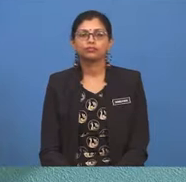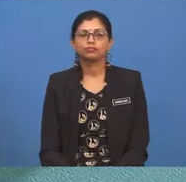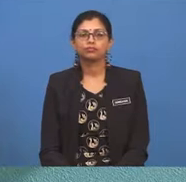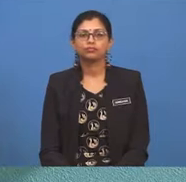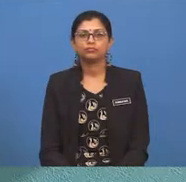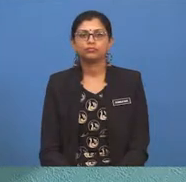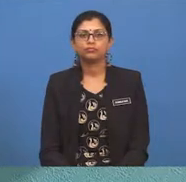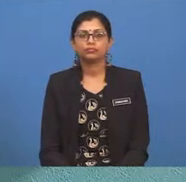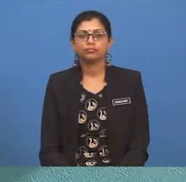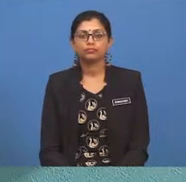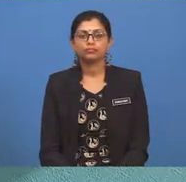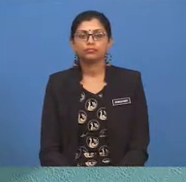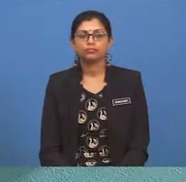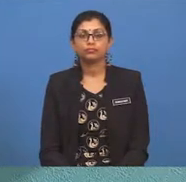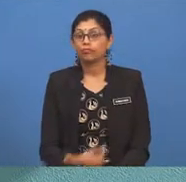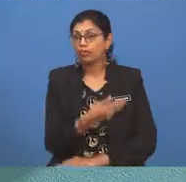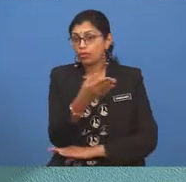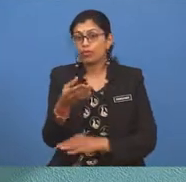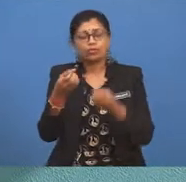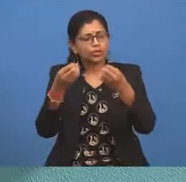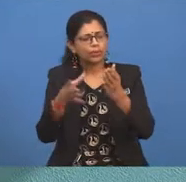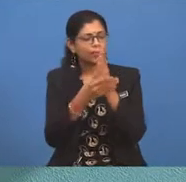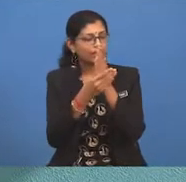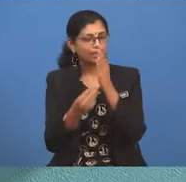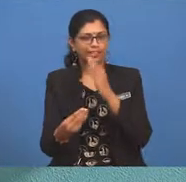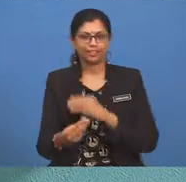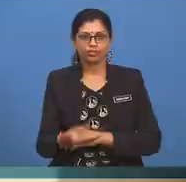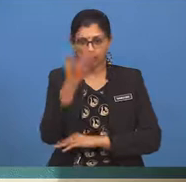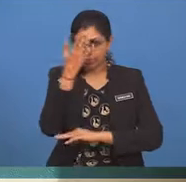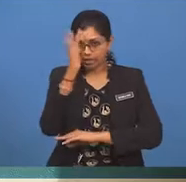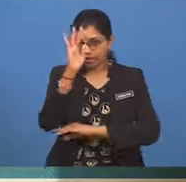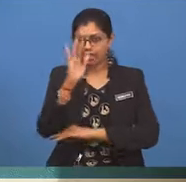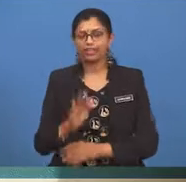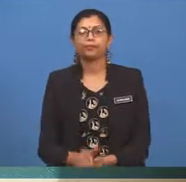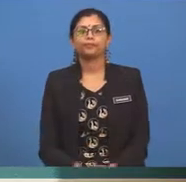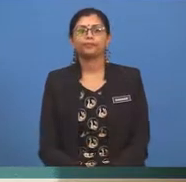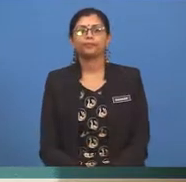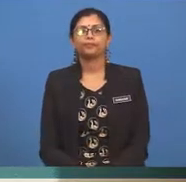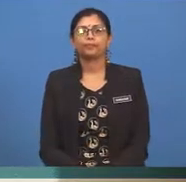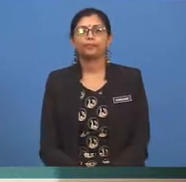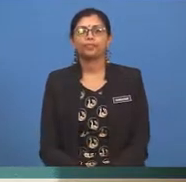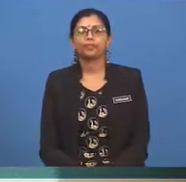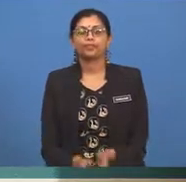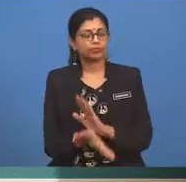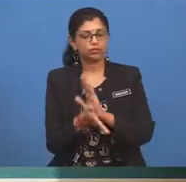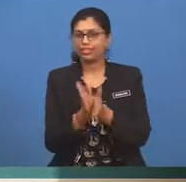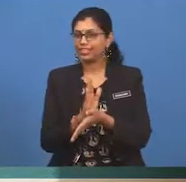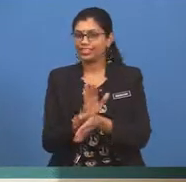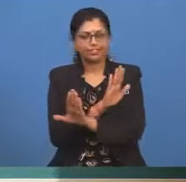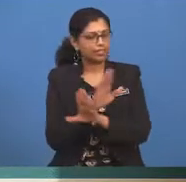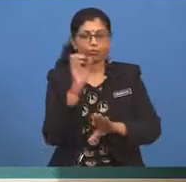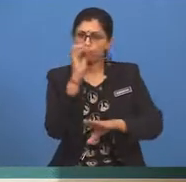Nampaknya murid-murid sudah mahir kemahiran di tahun 4. Jadi, jangan buang masa